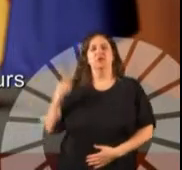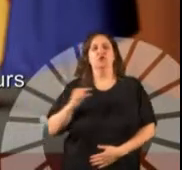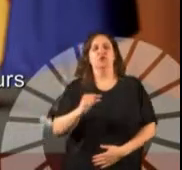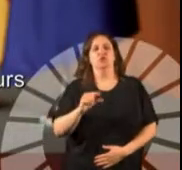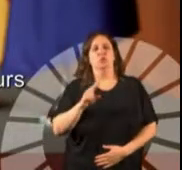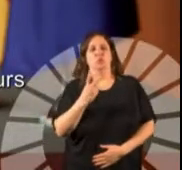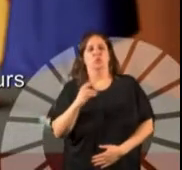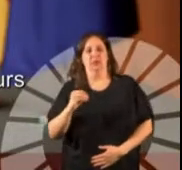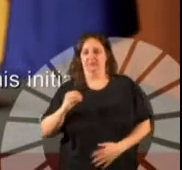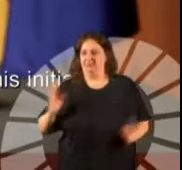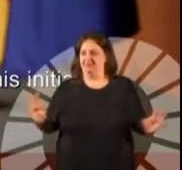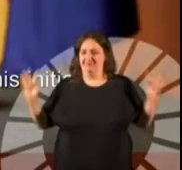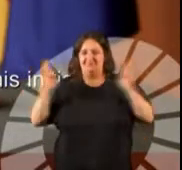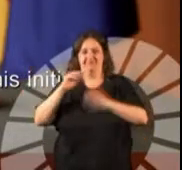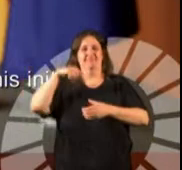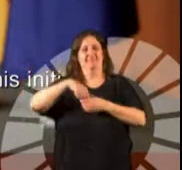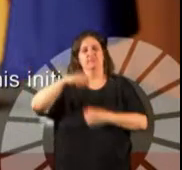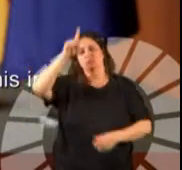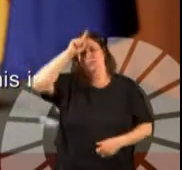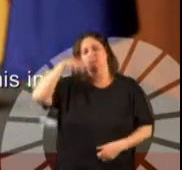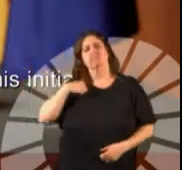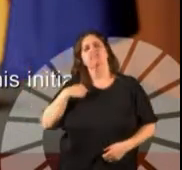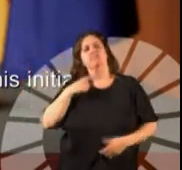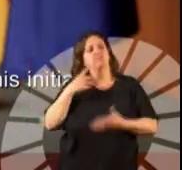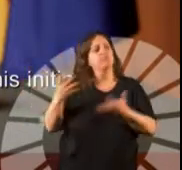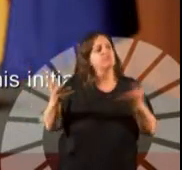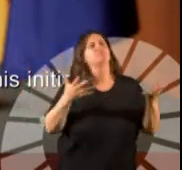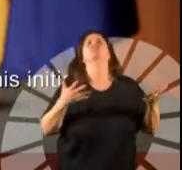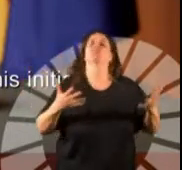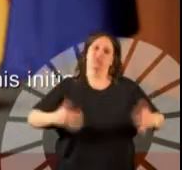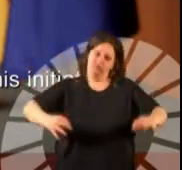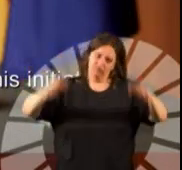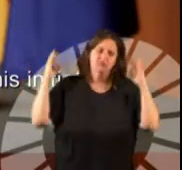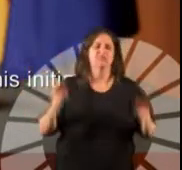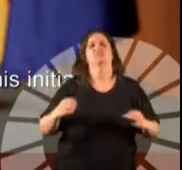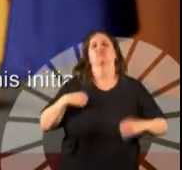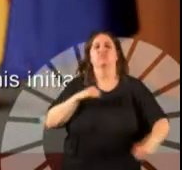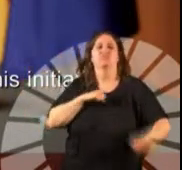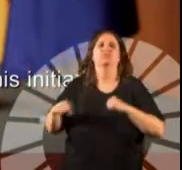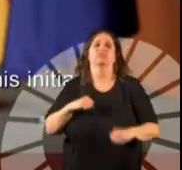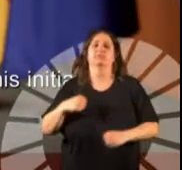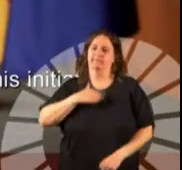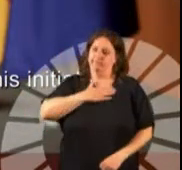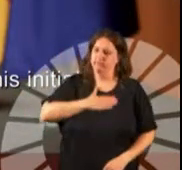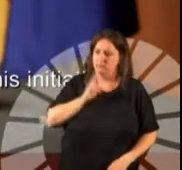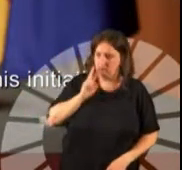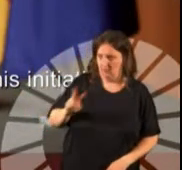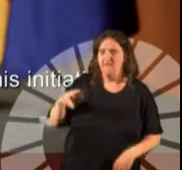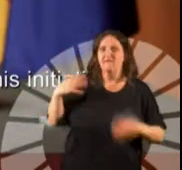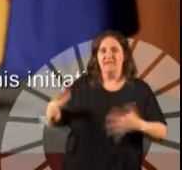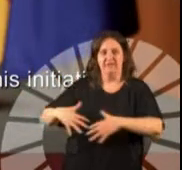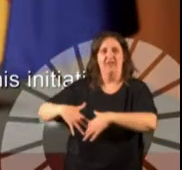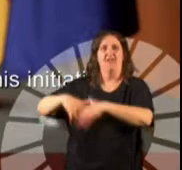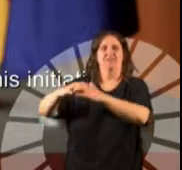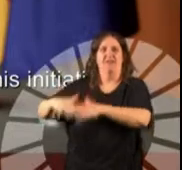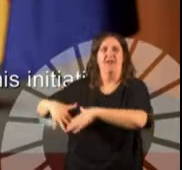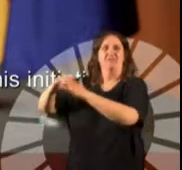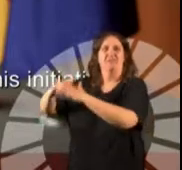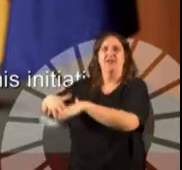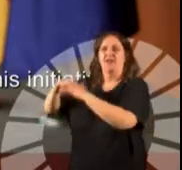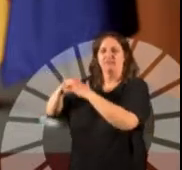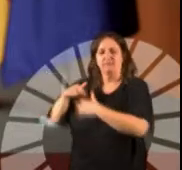Ländern unterstützt. Um diese Erfolgsgeschichte fortzuschreiben, hoffe ich, dass sich viele weitere Länder dieser